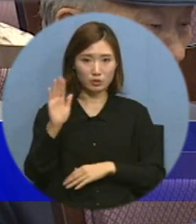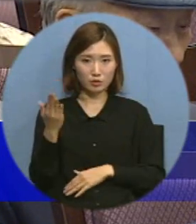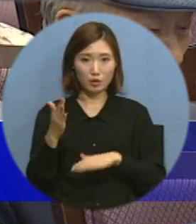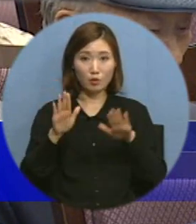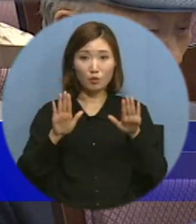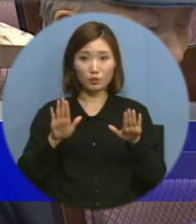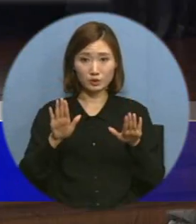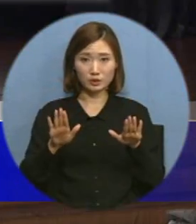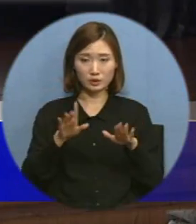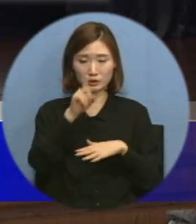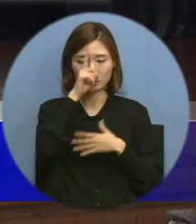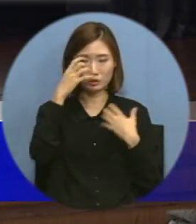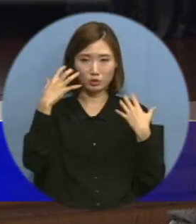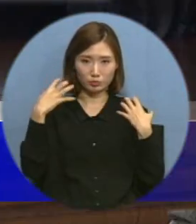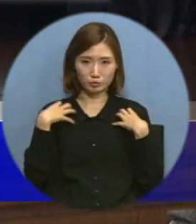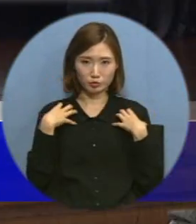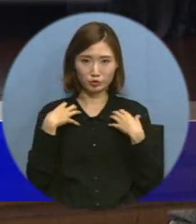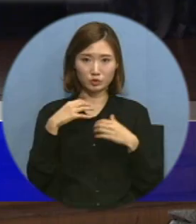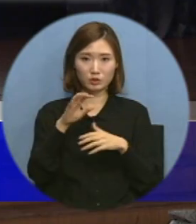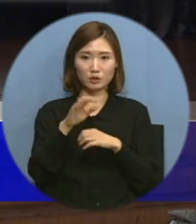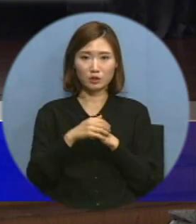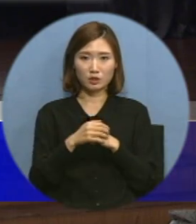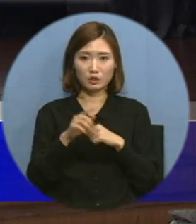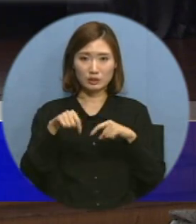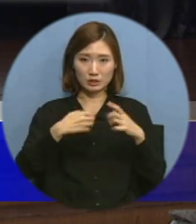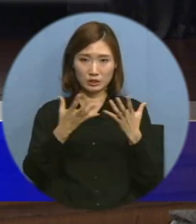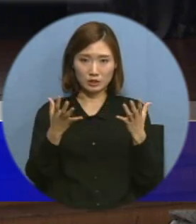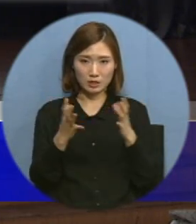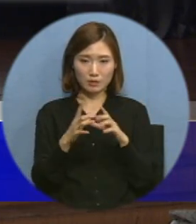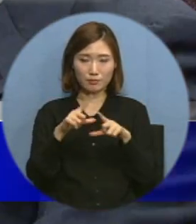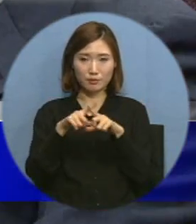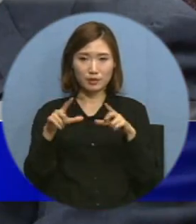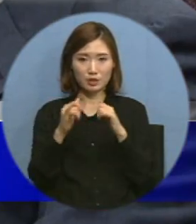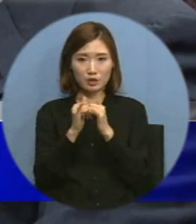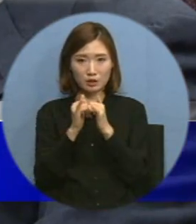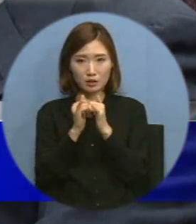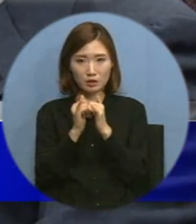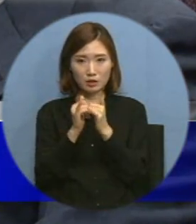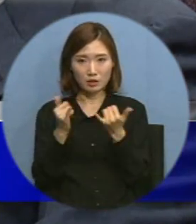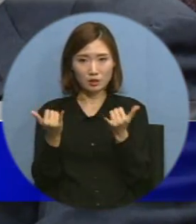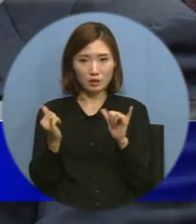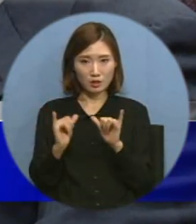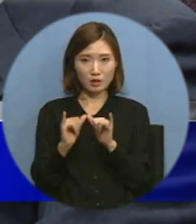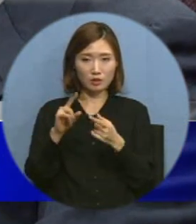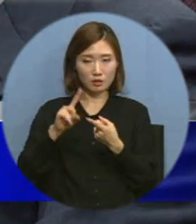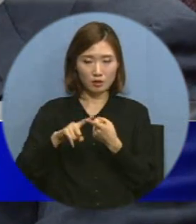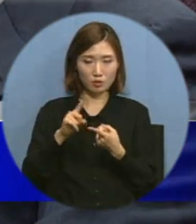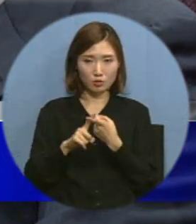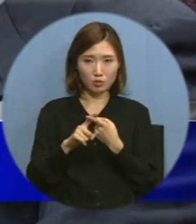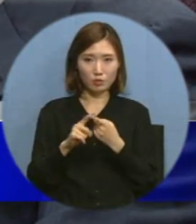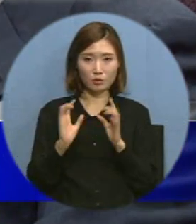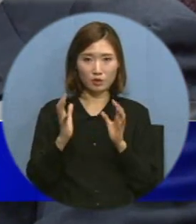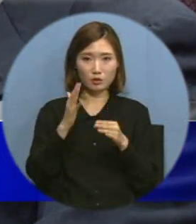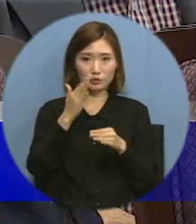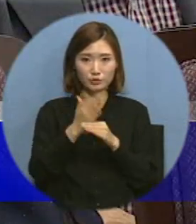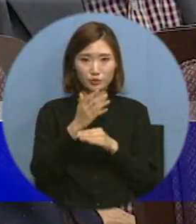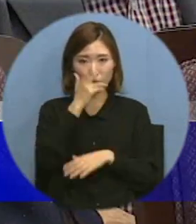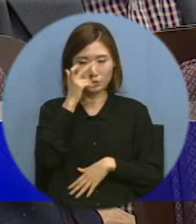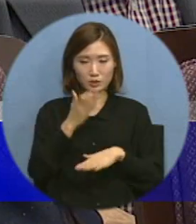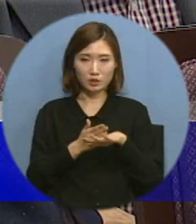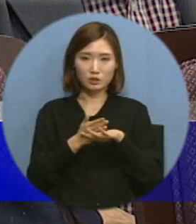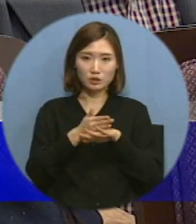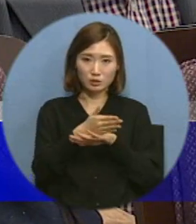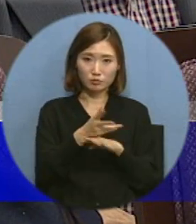오늘은 정부도 지자체도 아닌 민간 차원에서 논의를 하고 있습니다 지지부지 산의